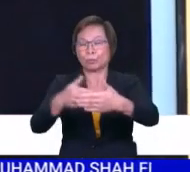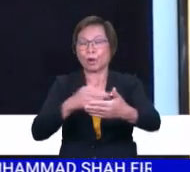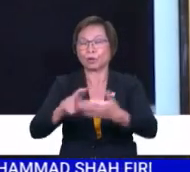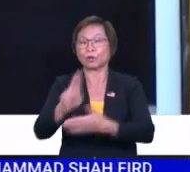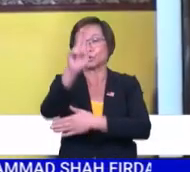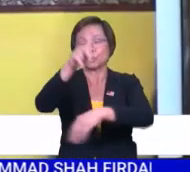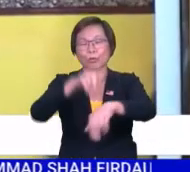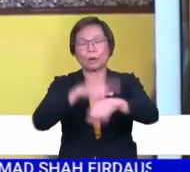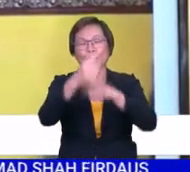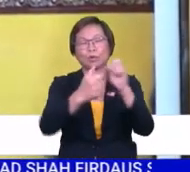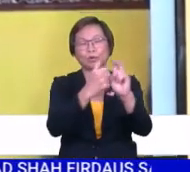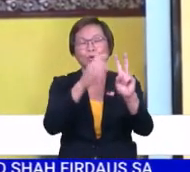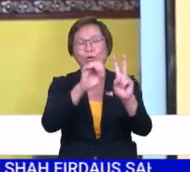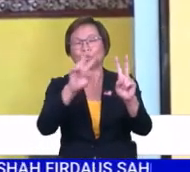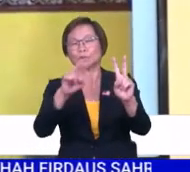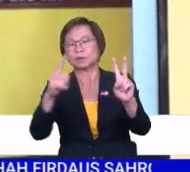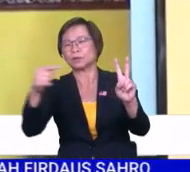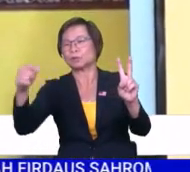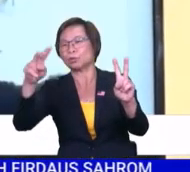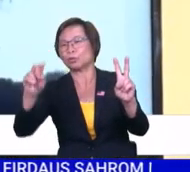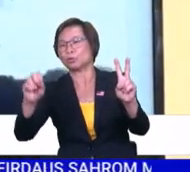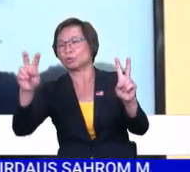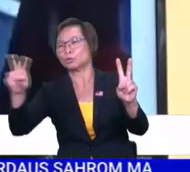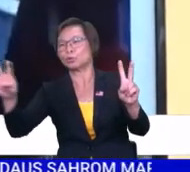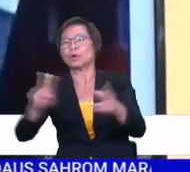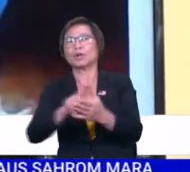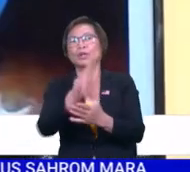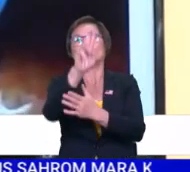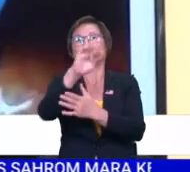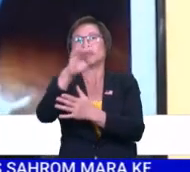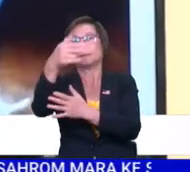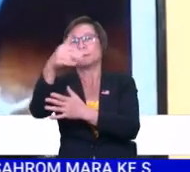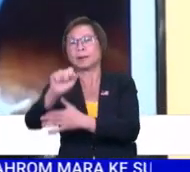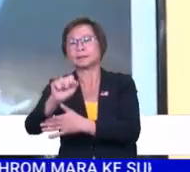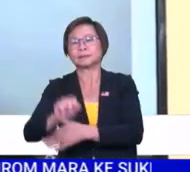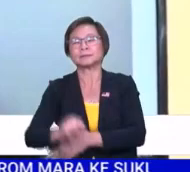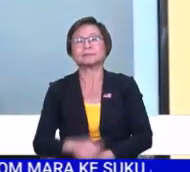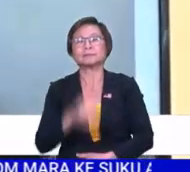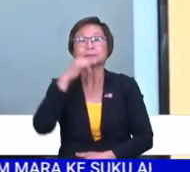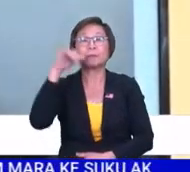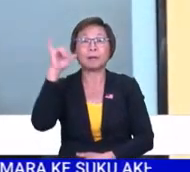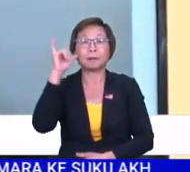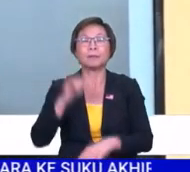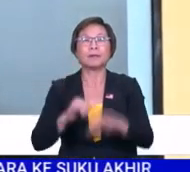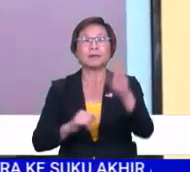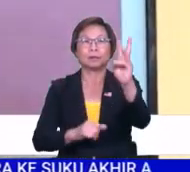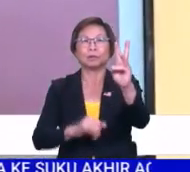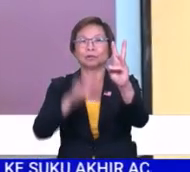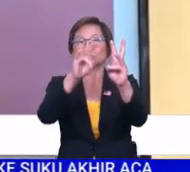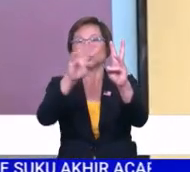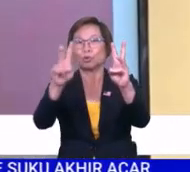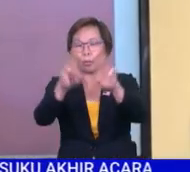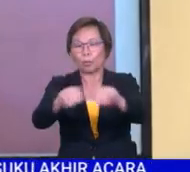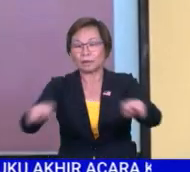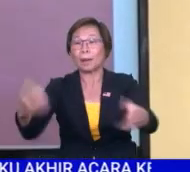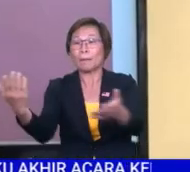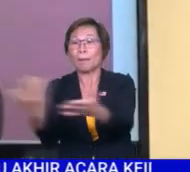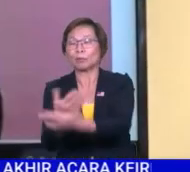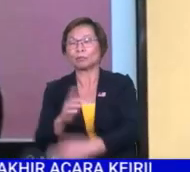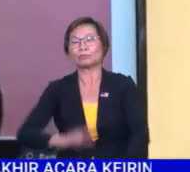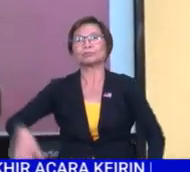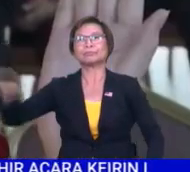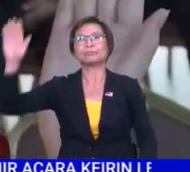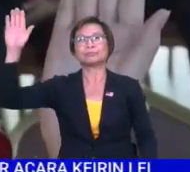sesi 2021-2022 di unimus kota samarahan semalam seramai 672 Plaza Bahru